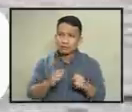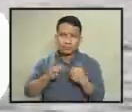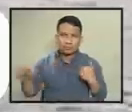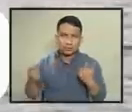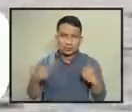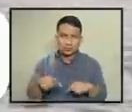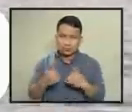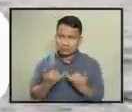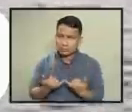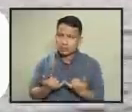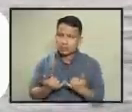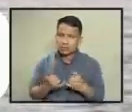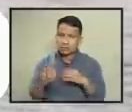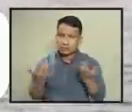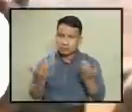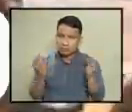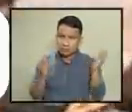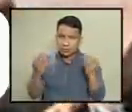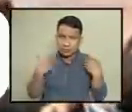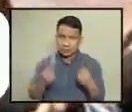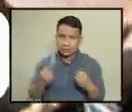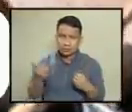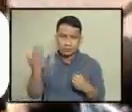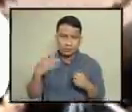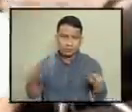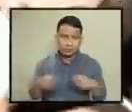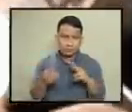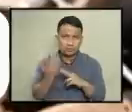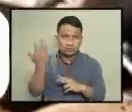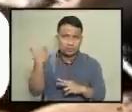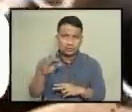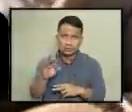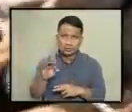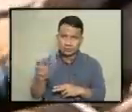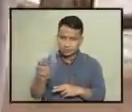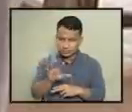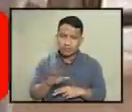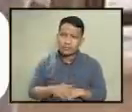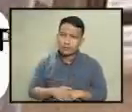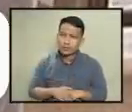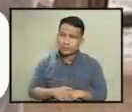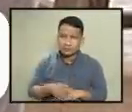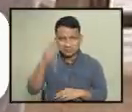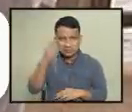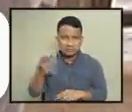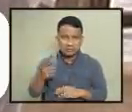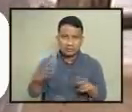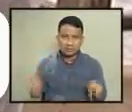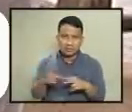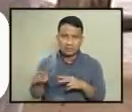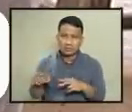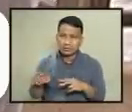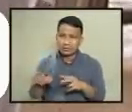ang sitwasyon ngayon kung ikukumpara sa malakas na pagsabog ng Bulkang Taal noong 1965. Tingin niya, nagpakawala lang